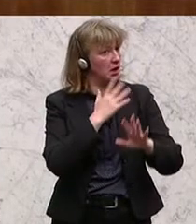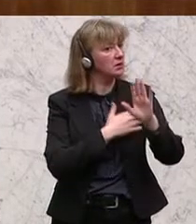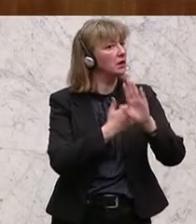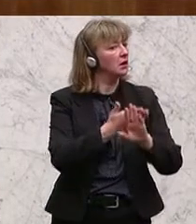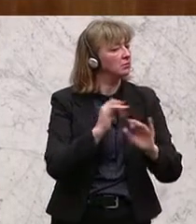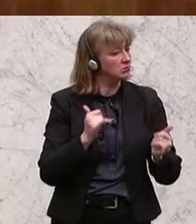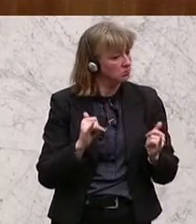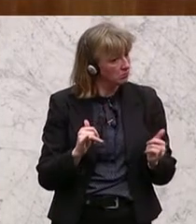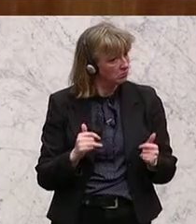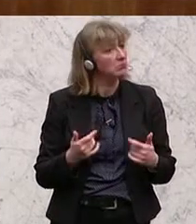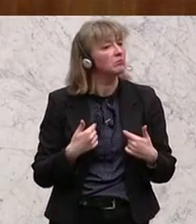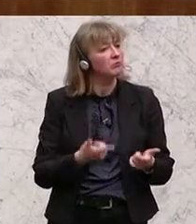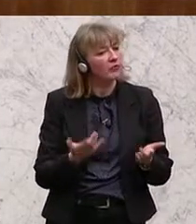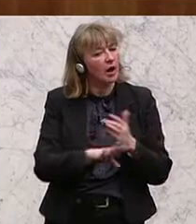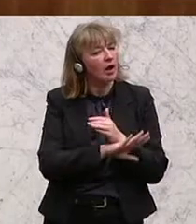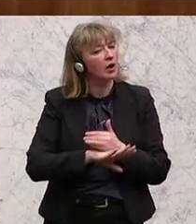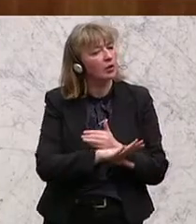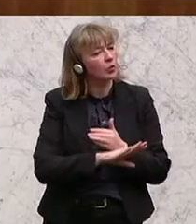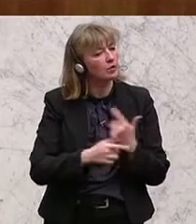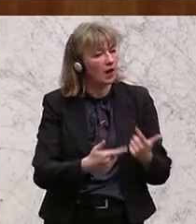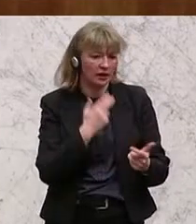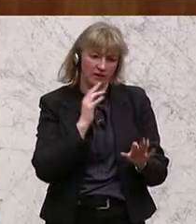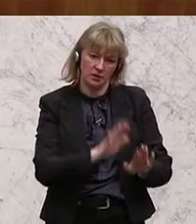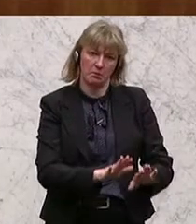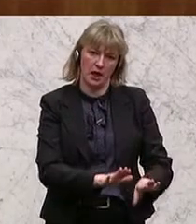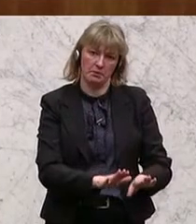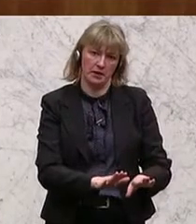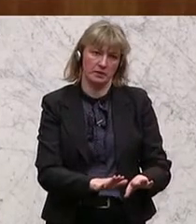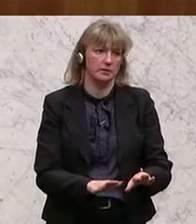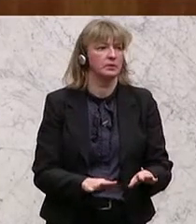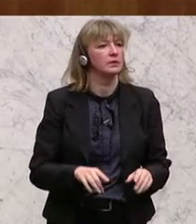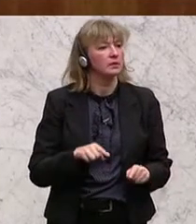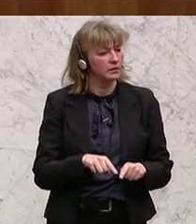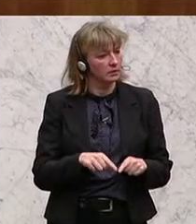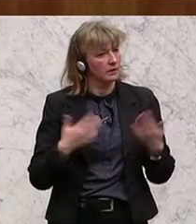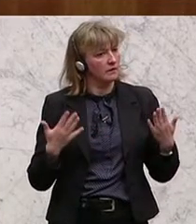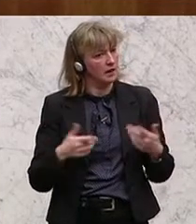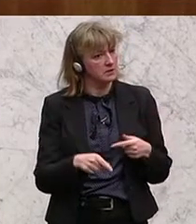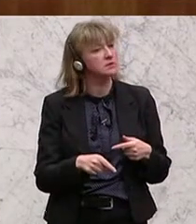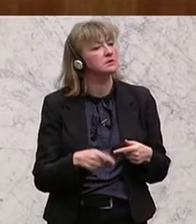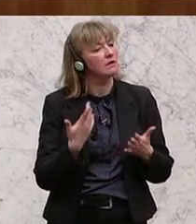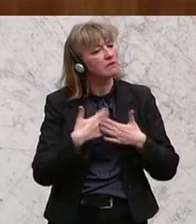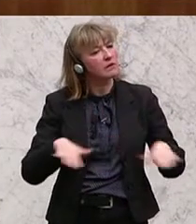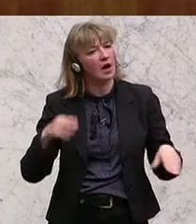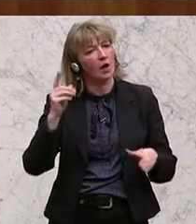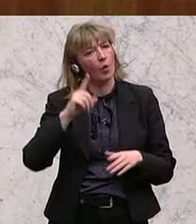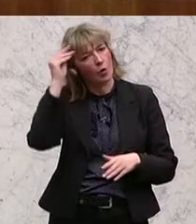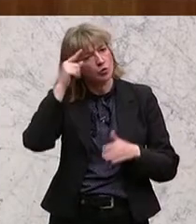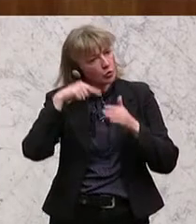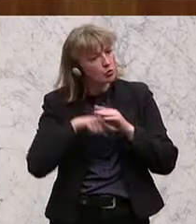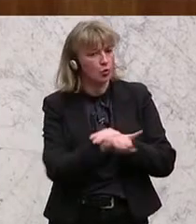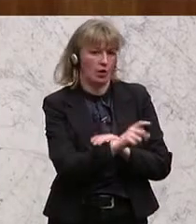Grundlagen basierend, die wir nicht geändert haben wollen, die wir beibehalten wollen. Insbesondere die Grundlage des freien